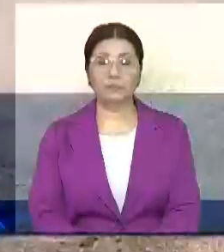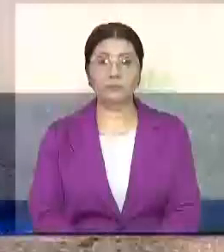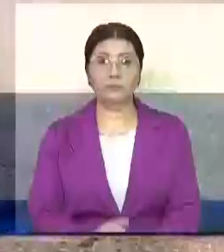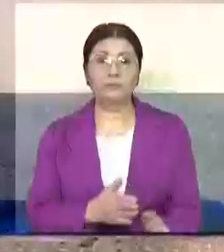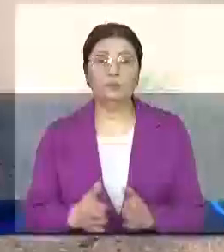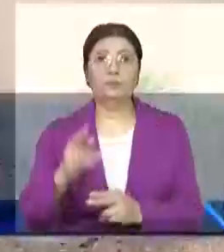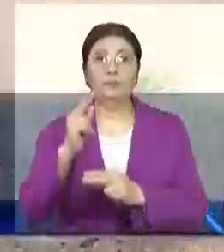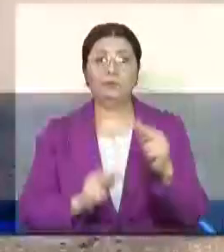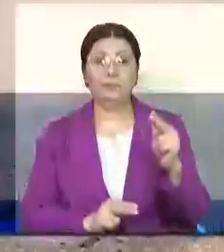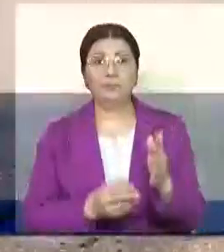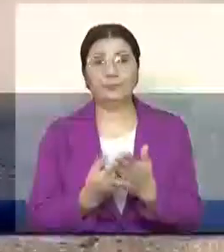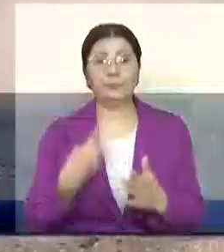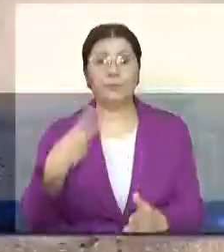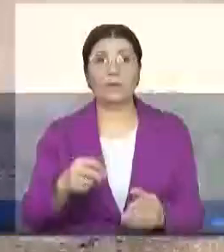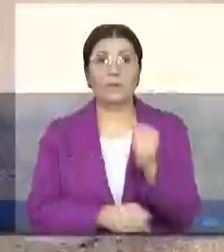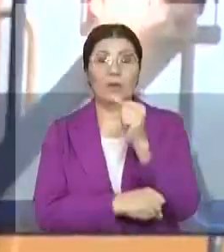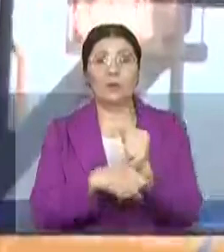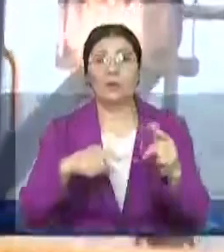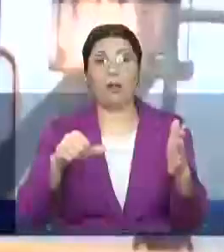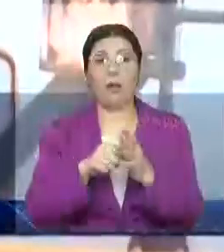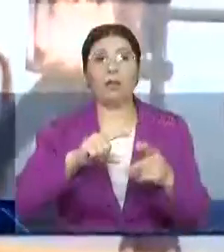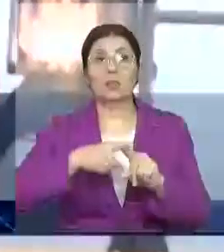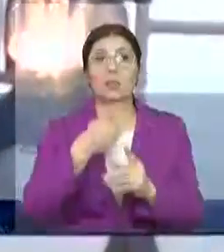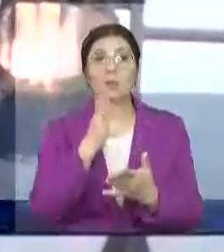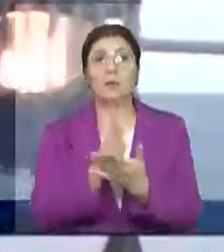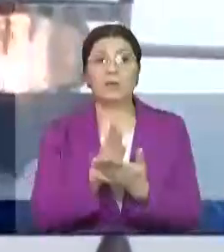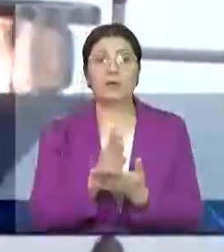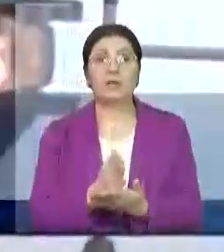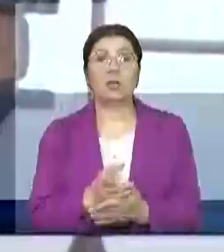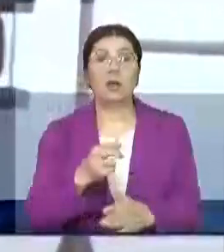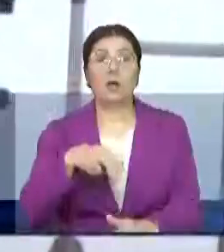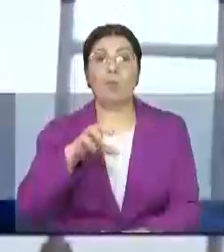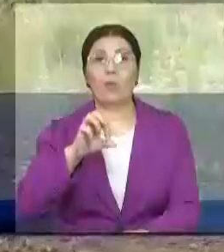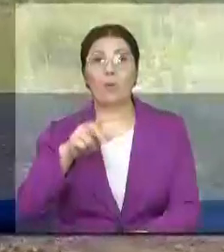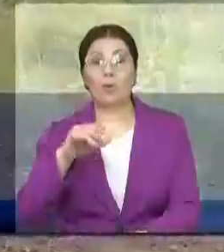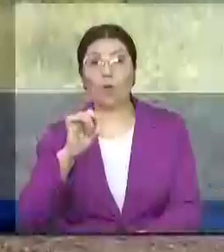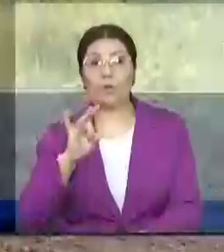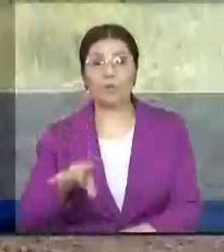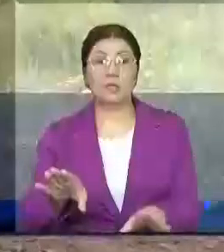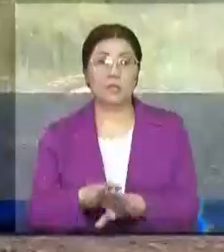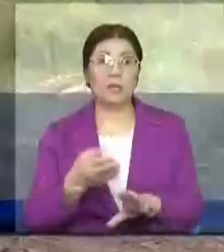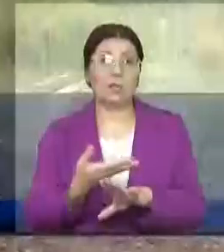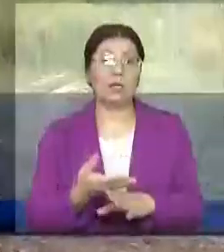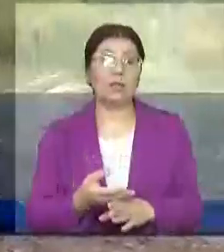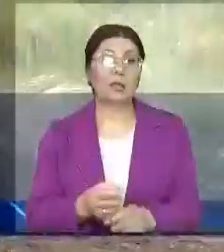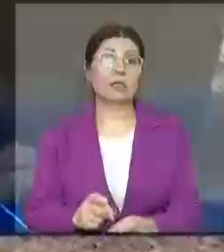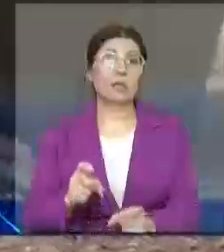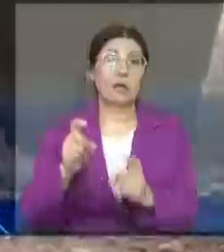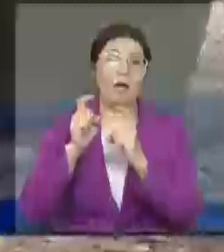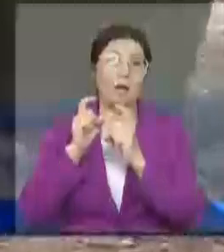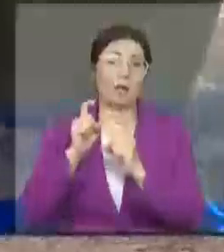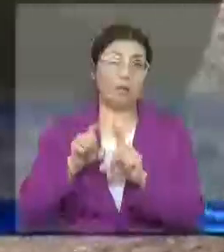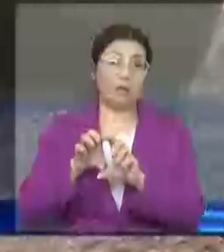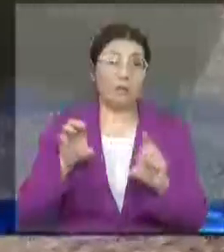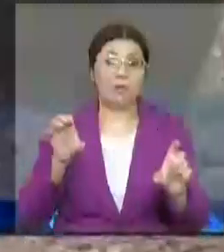Жол құрылысы басына 20 жұмысшы мен 6 техника жұмылдырылған. Атап айтқанда бульдозер, экскаватор сияқты ауыр жүк көліктерінің күшін пайдалануда.